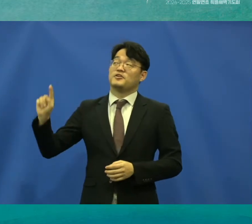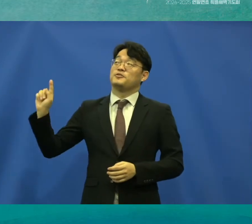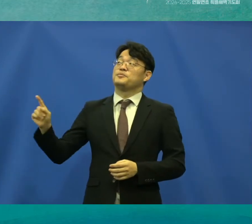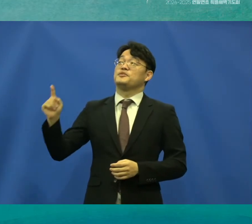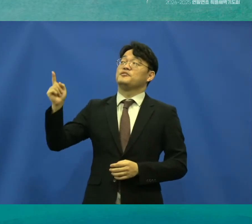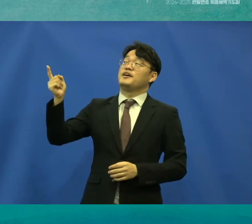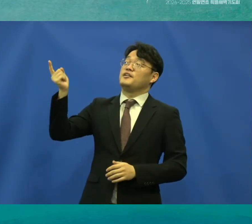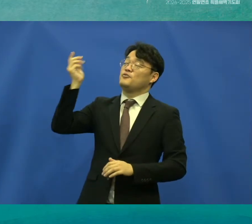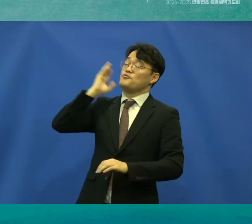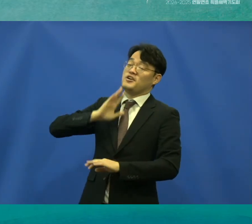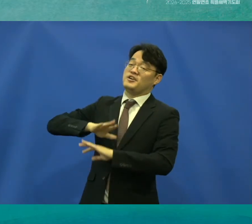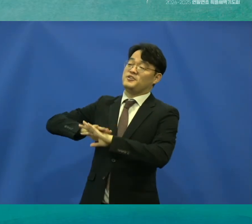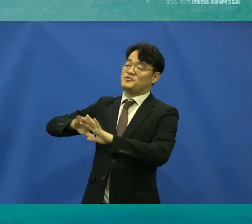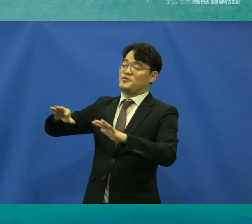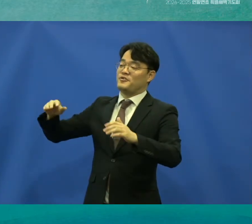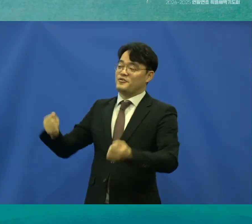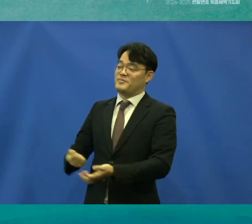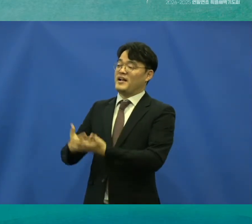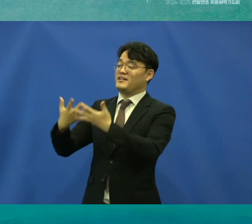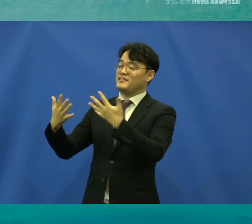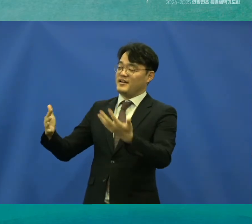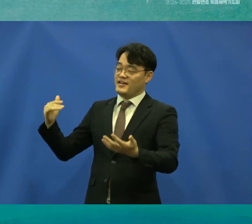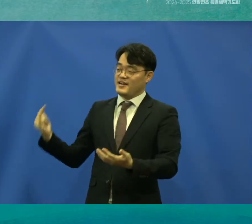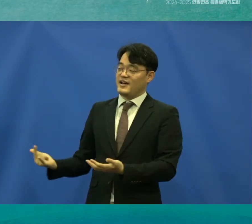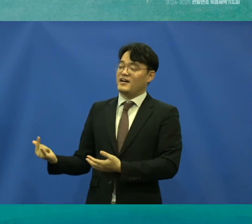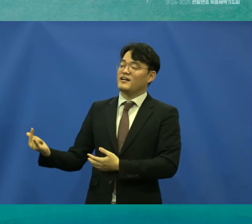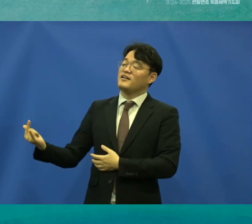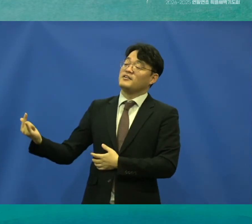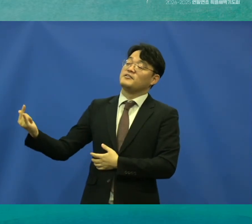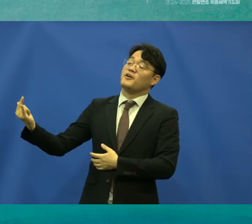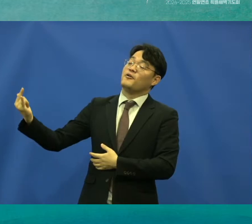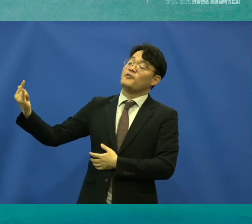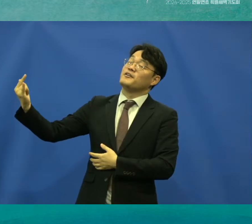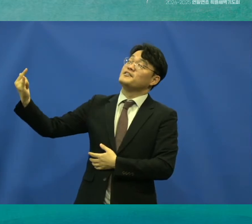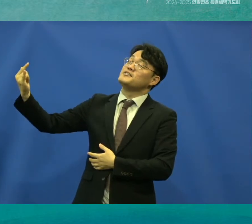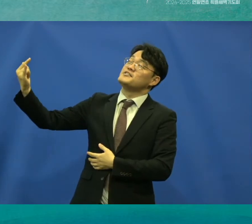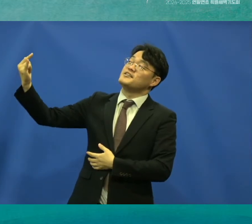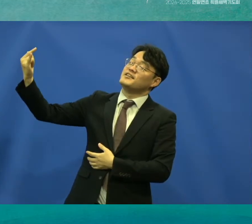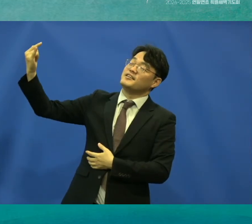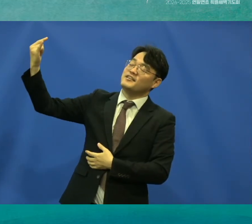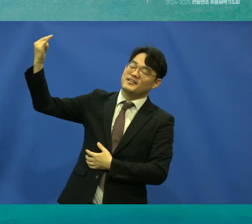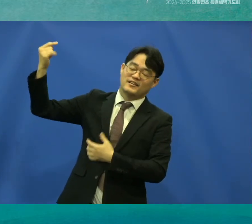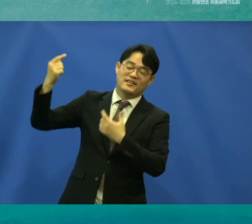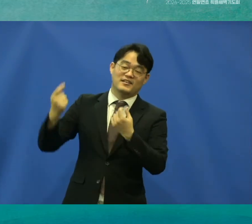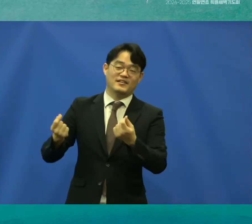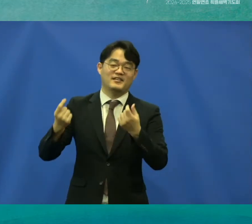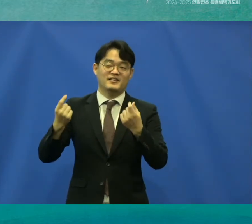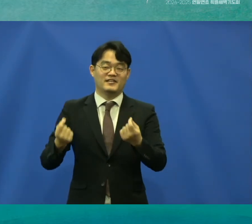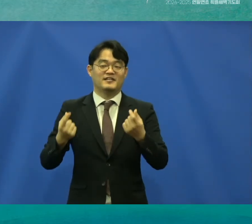저 높은 하늘 위로 밝은 태양 떠오르듯이